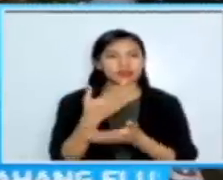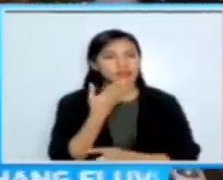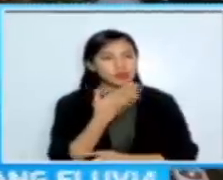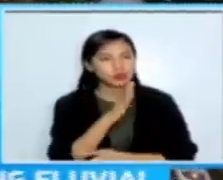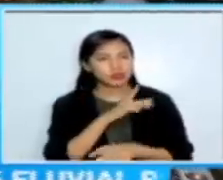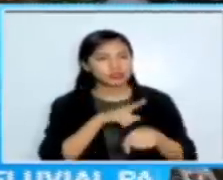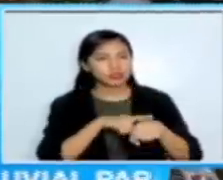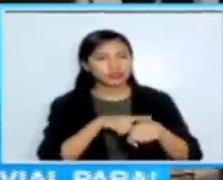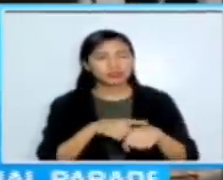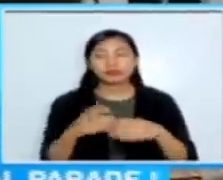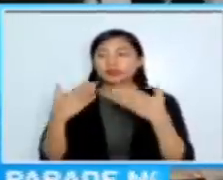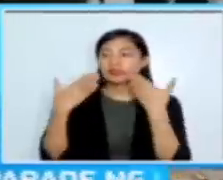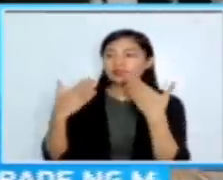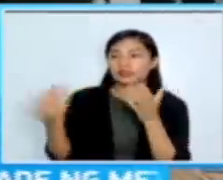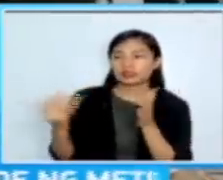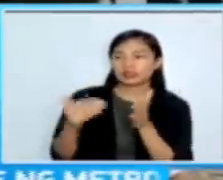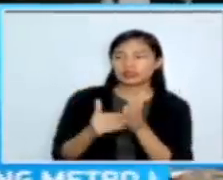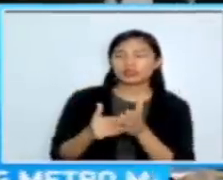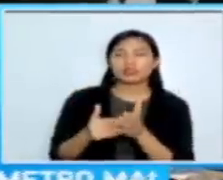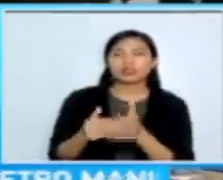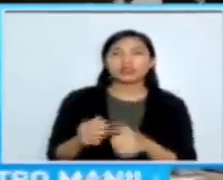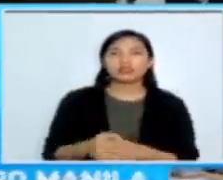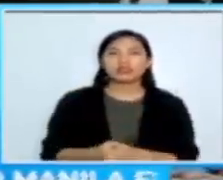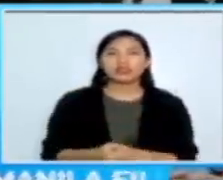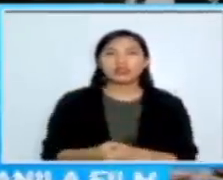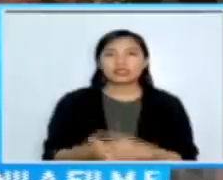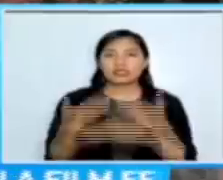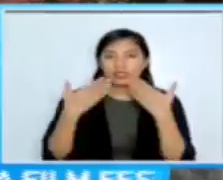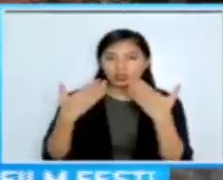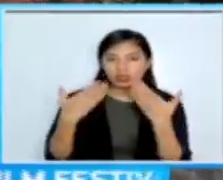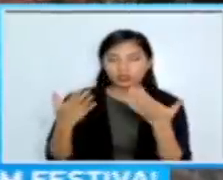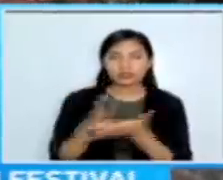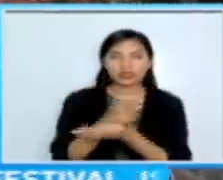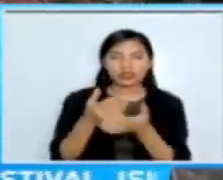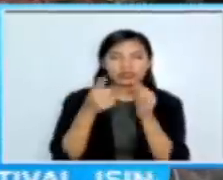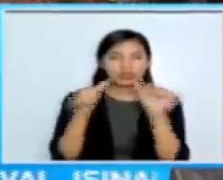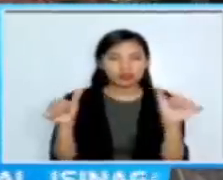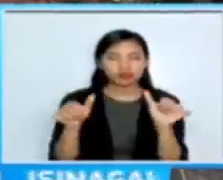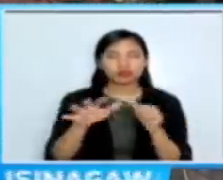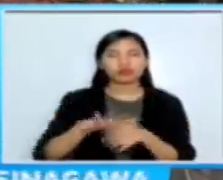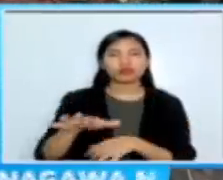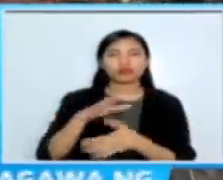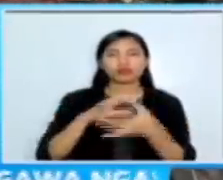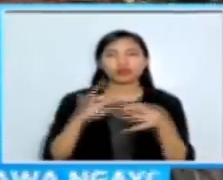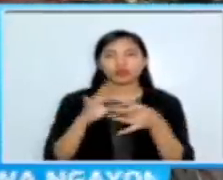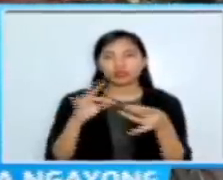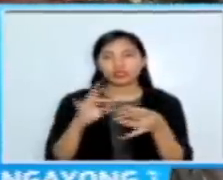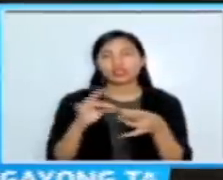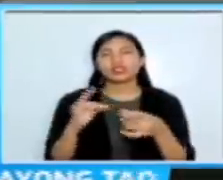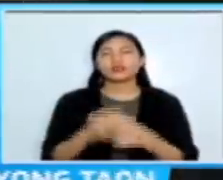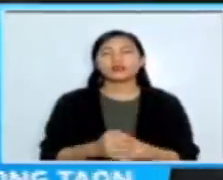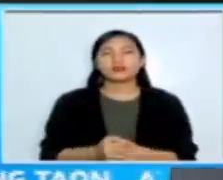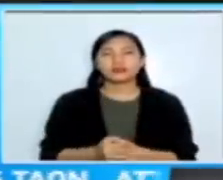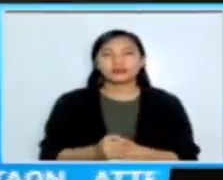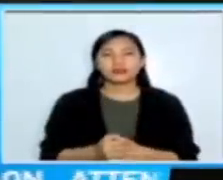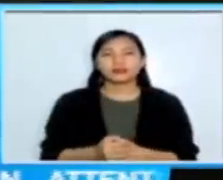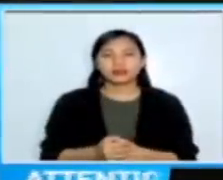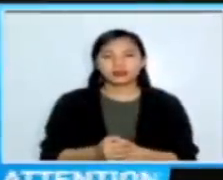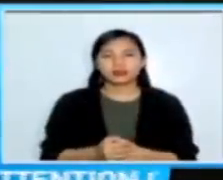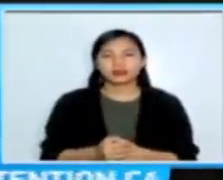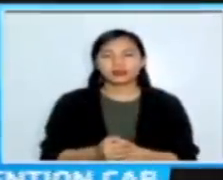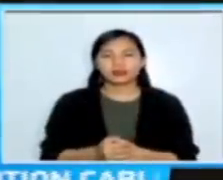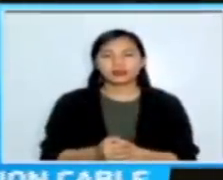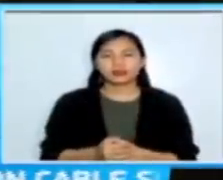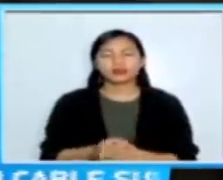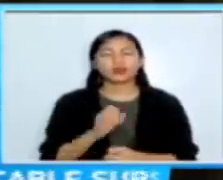Salamat ulit, Rafi, at saka salamat sa pag-share ng story ng lahat ng natalanta, hindi lang sa amin din. Salamat po. Sa amin. Thank you. Ingat